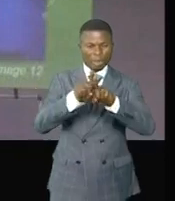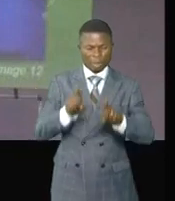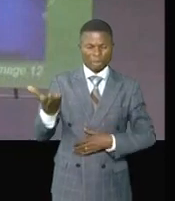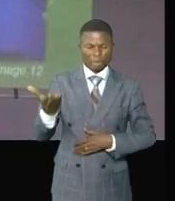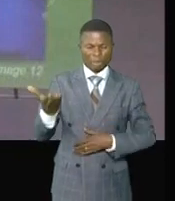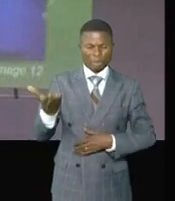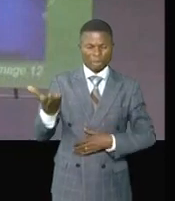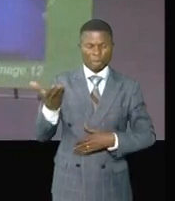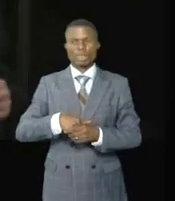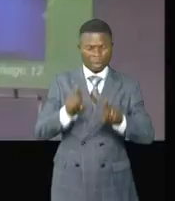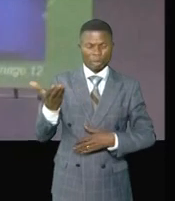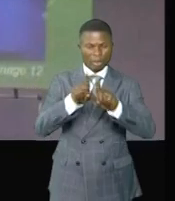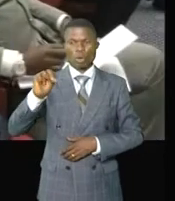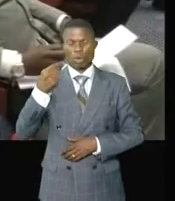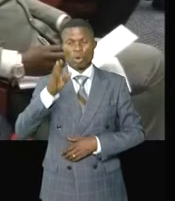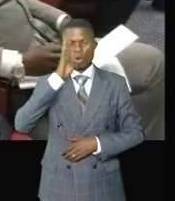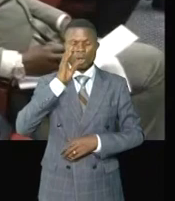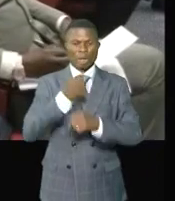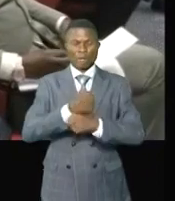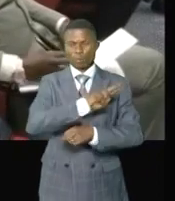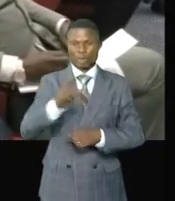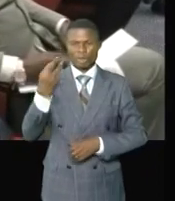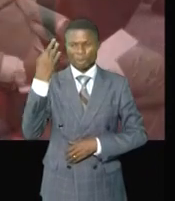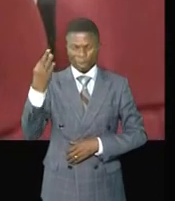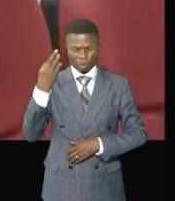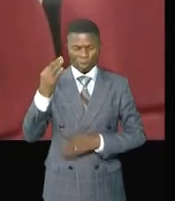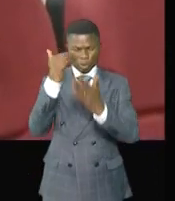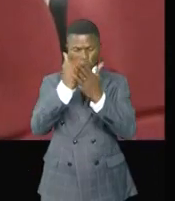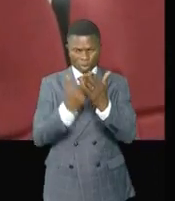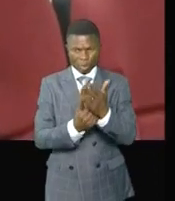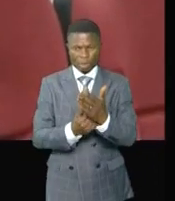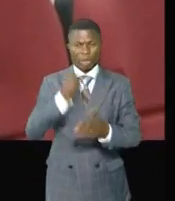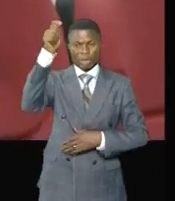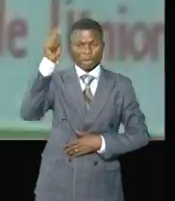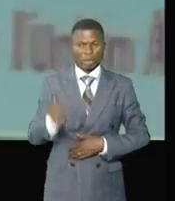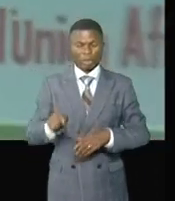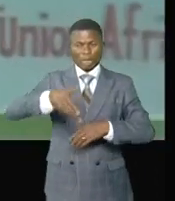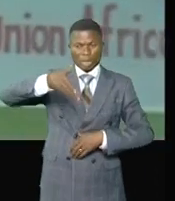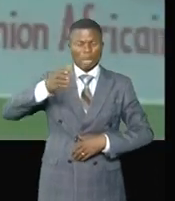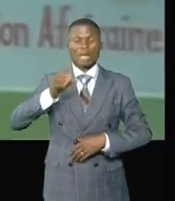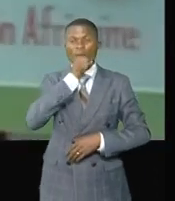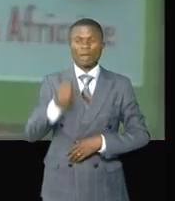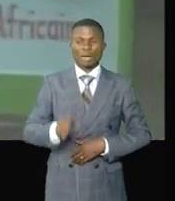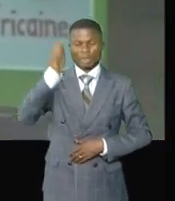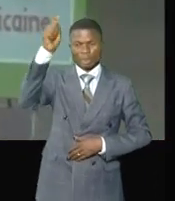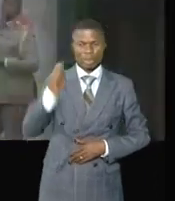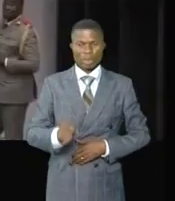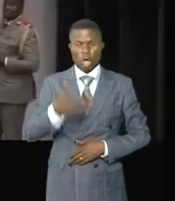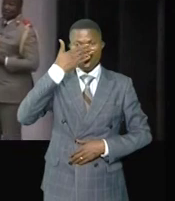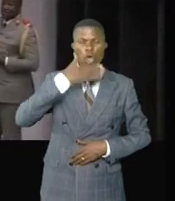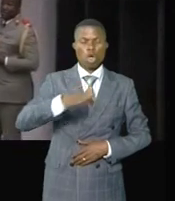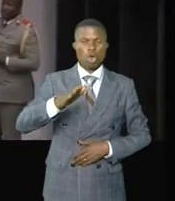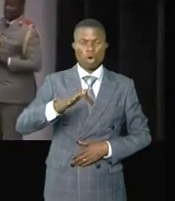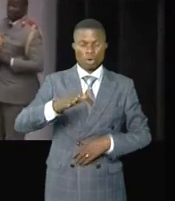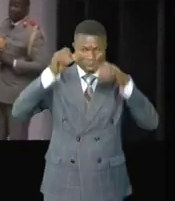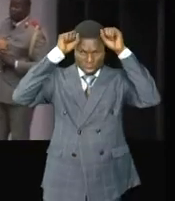avec cette structure créée en 2003 et composée essentiellement de militaires et de ex-militaires, la clinique de la